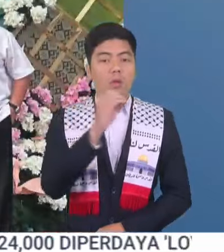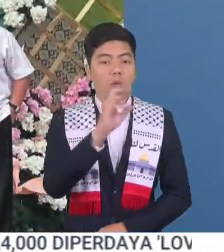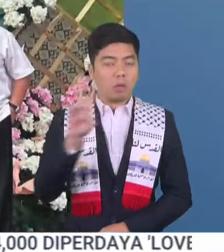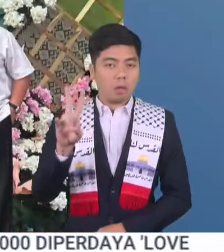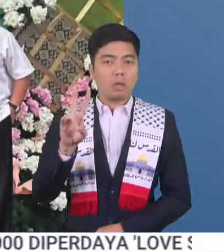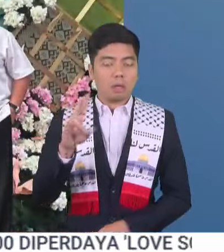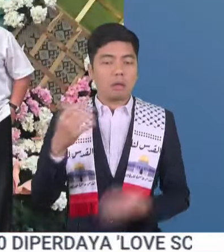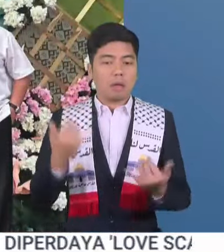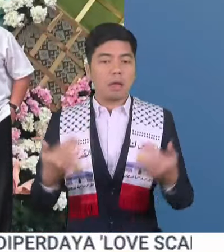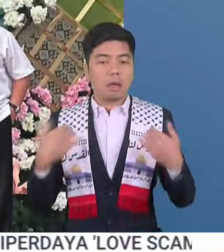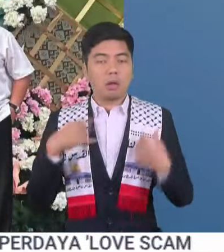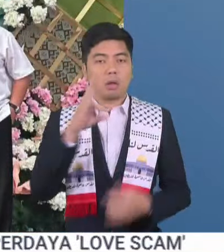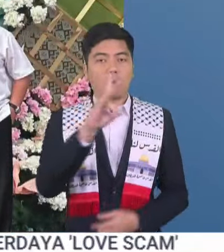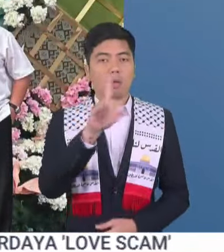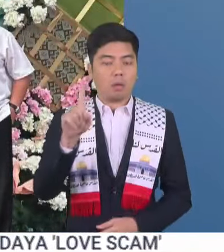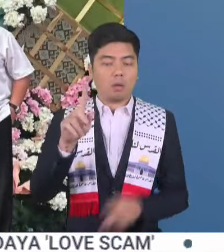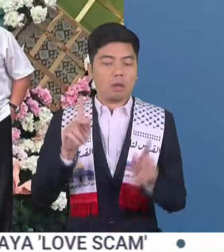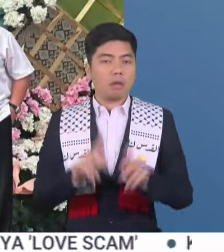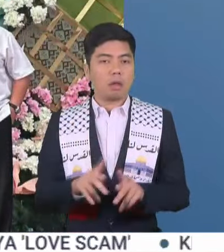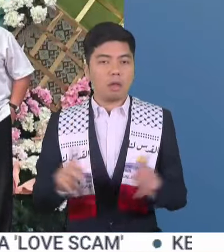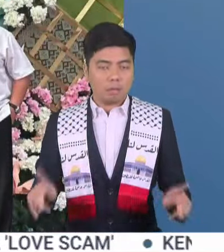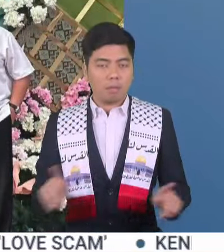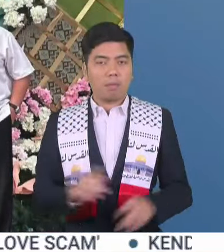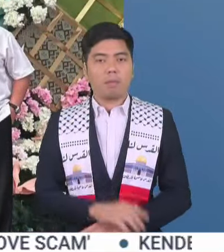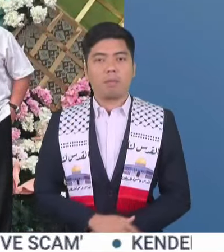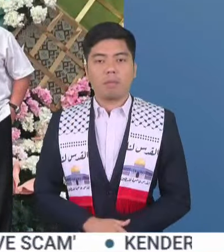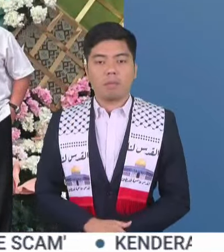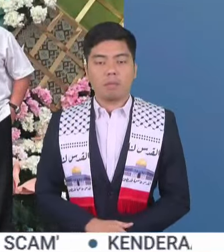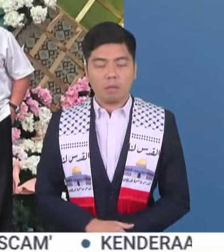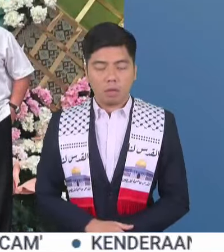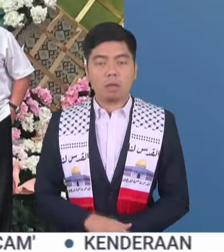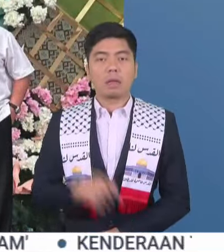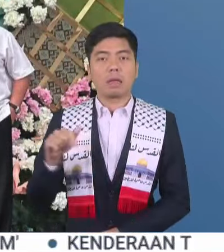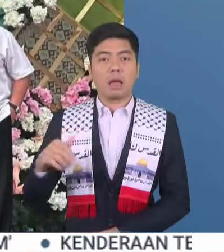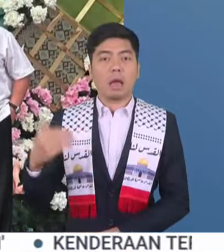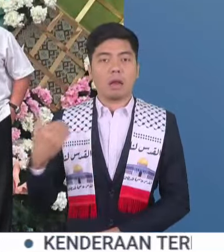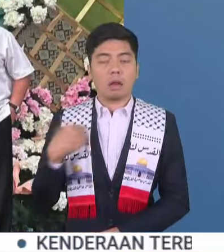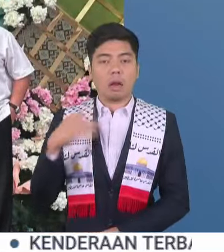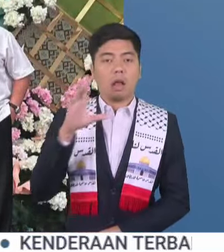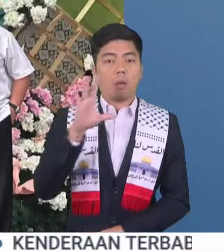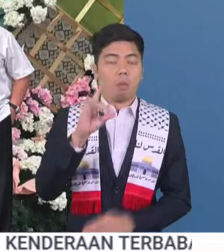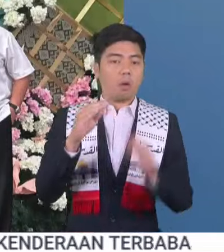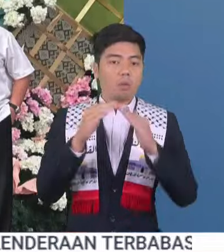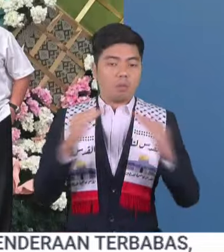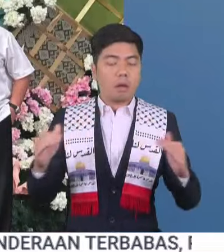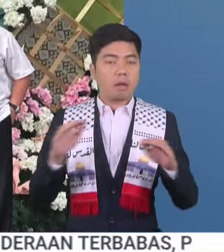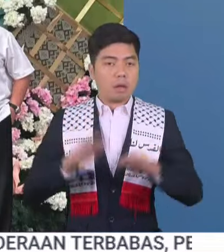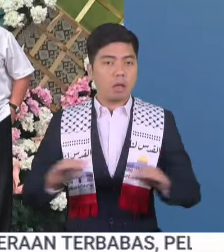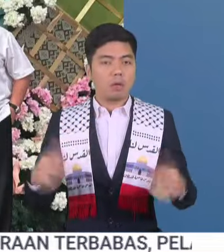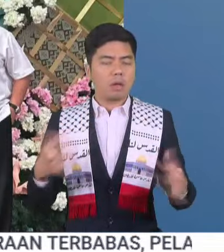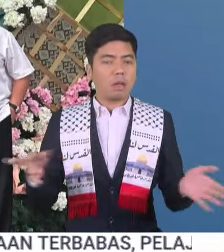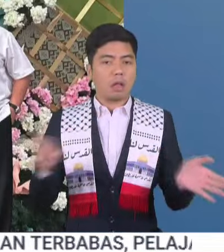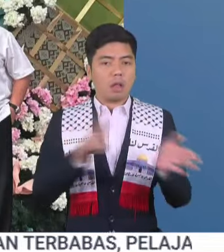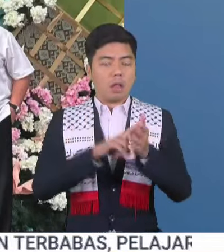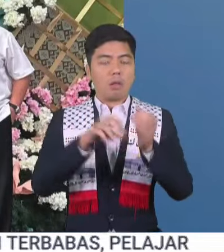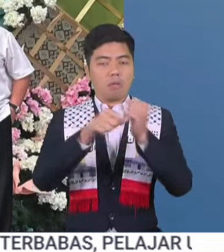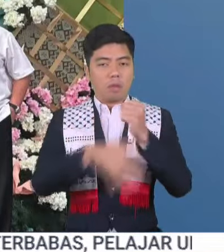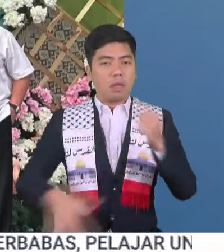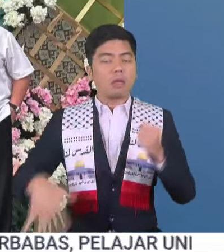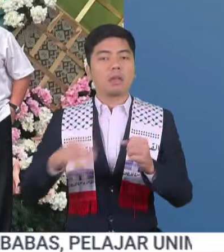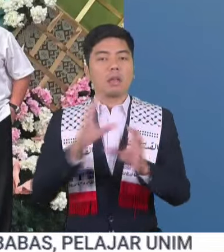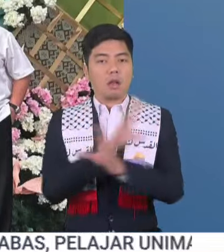ketika ini mempunyai 71 orang penghuni. Ia merupakan antara 8 buah rumah kanak-kanak berdaftar di